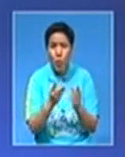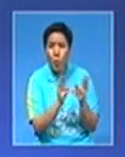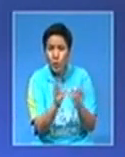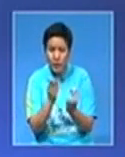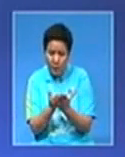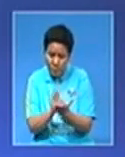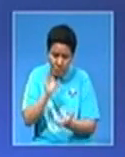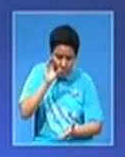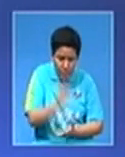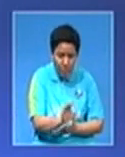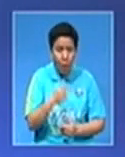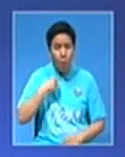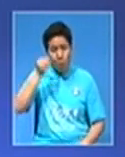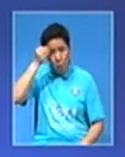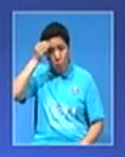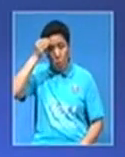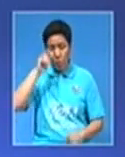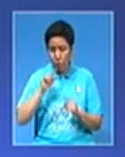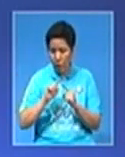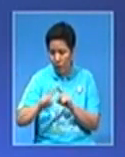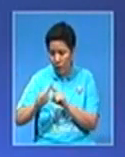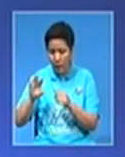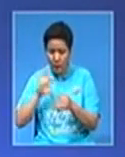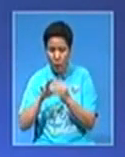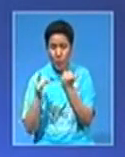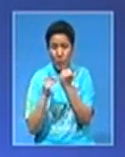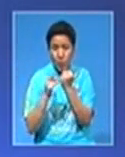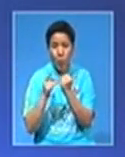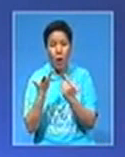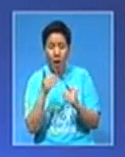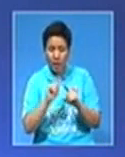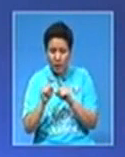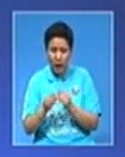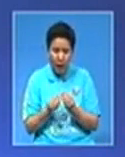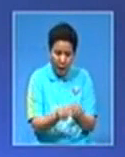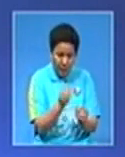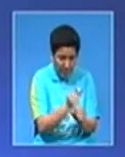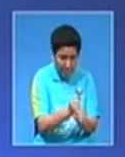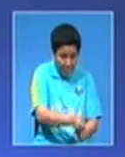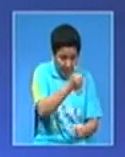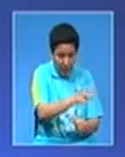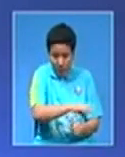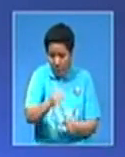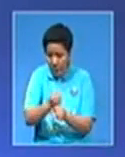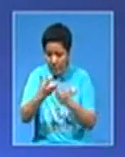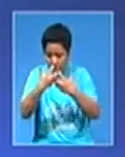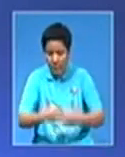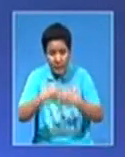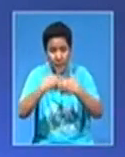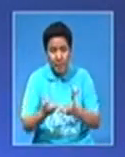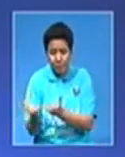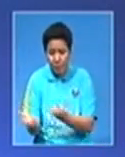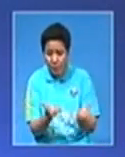งบประมาณในการที่จะนำองค์ความรู้ด้านวิทยาศาสตร์เทคโนโลยีและนวัตกรรมไปสู่ภาคการผลิตหรือห่วงโซ่อุปท